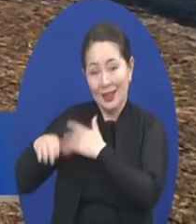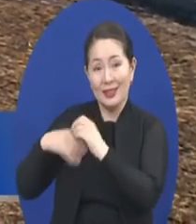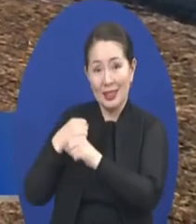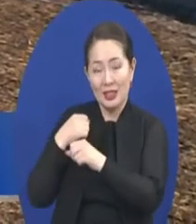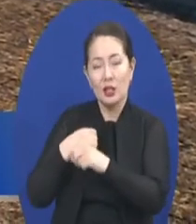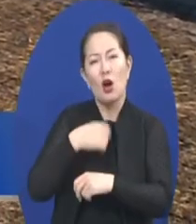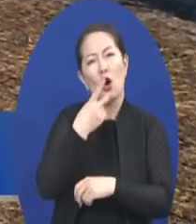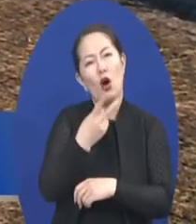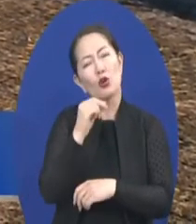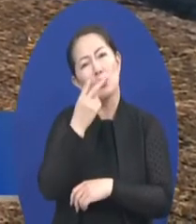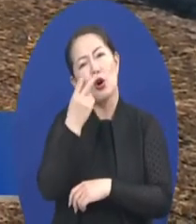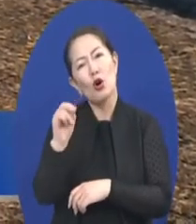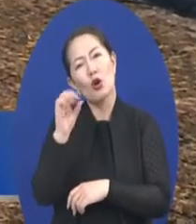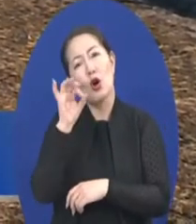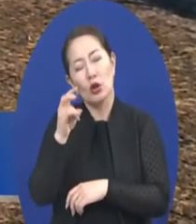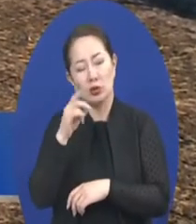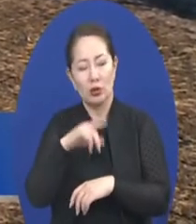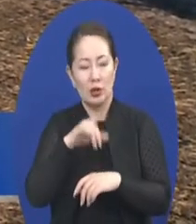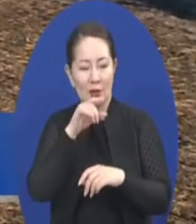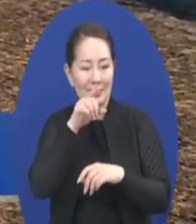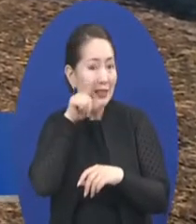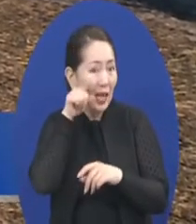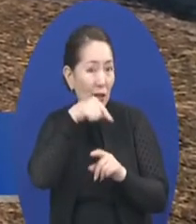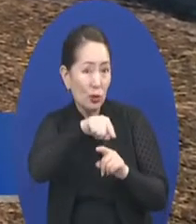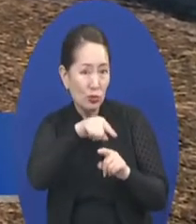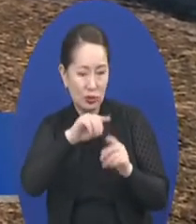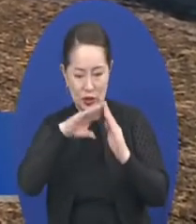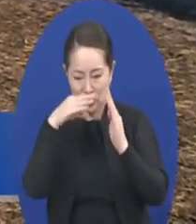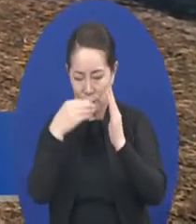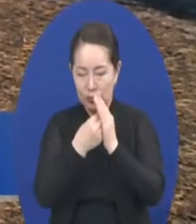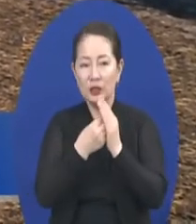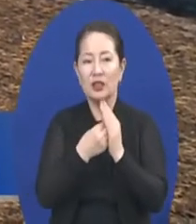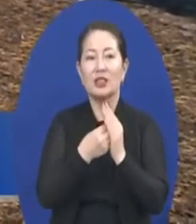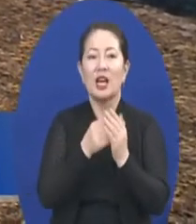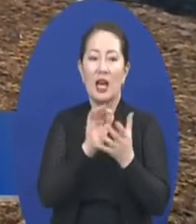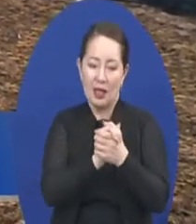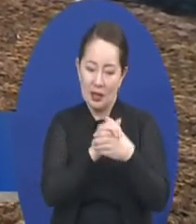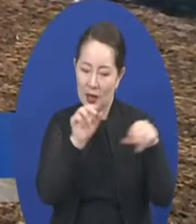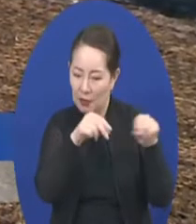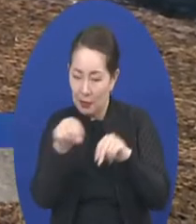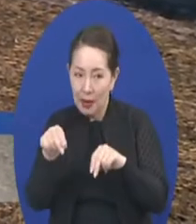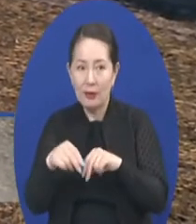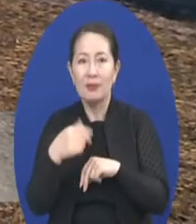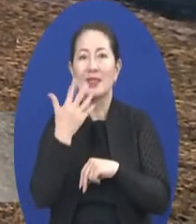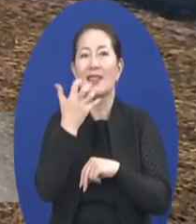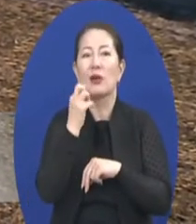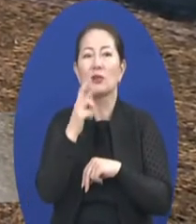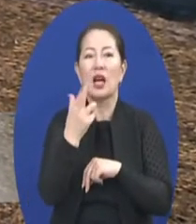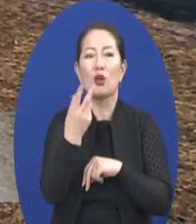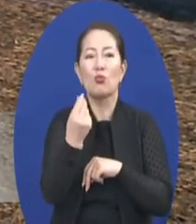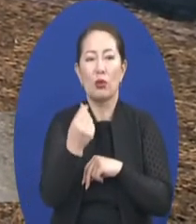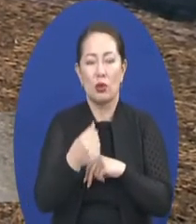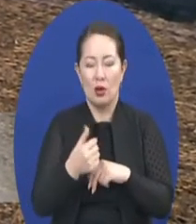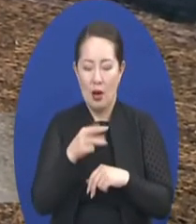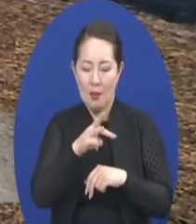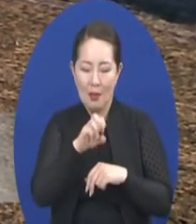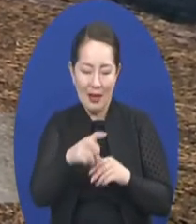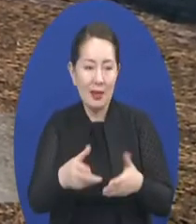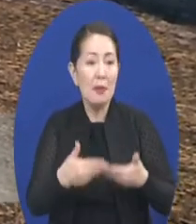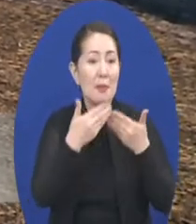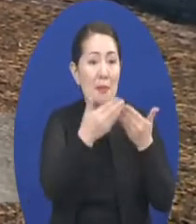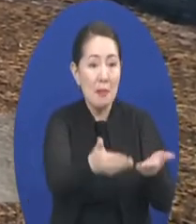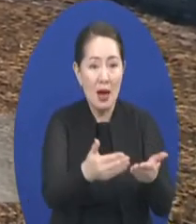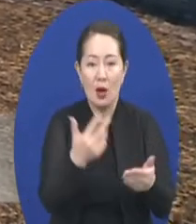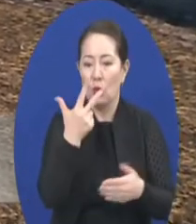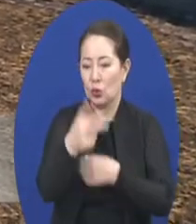Тэгээд 2020 онд сумынхаа нэг залуу малчин үрхийг тэгээ гэрээ байгуулад 5 сая төгрөгийн нэг 3 жилийн